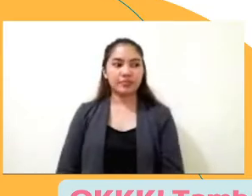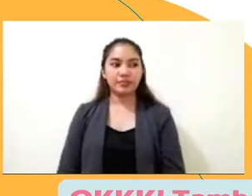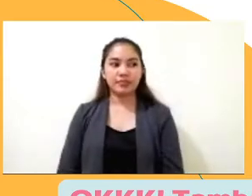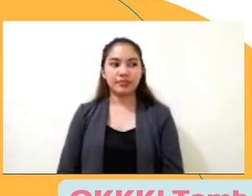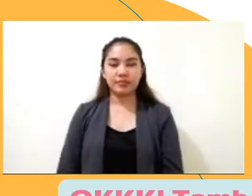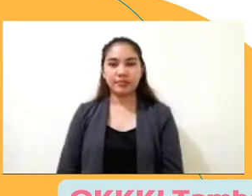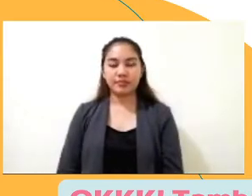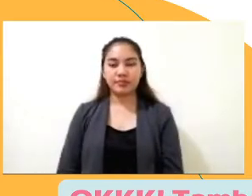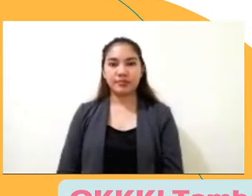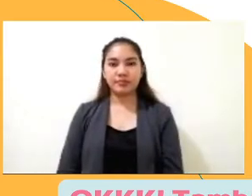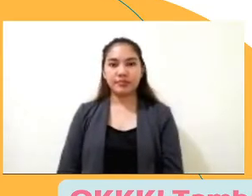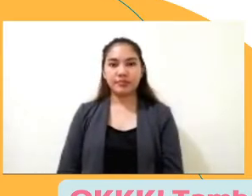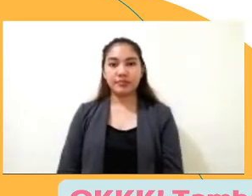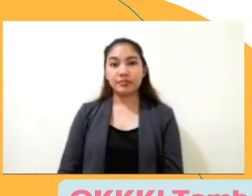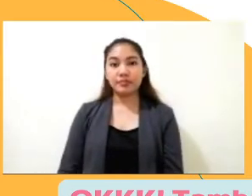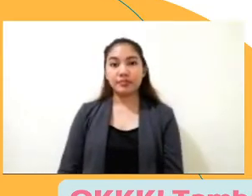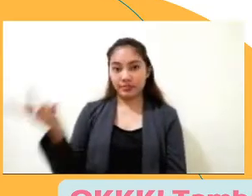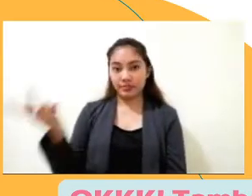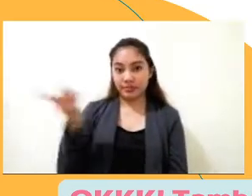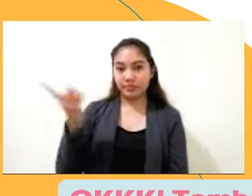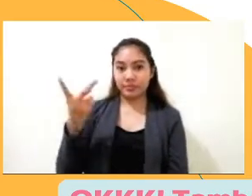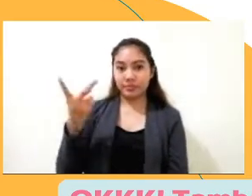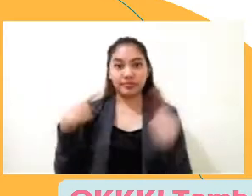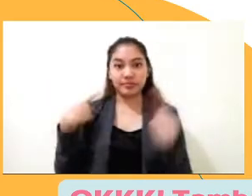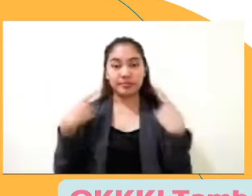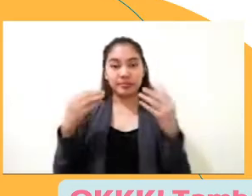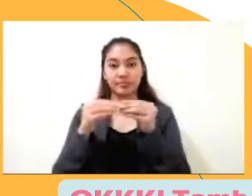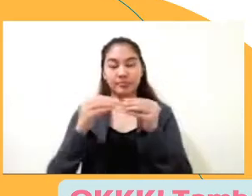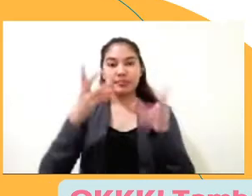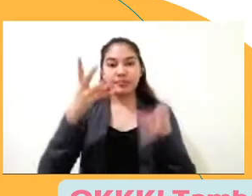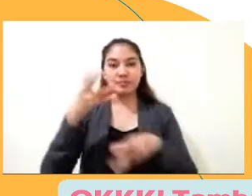Kuya Bri, Ate Jelay, meron po bang nais idagdag?